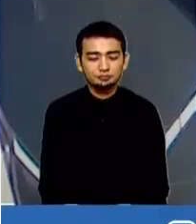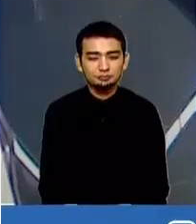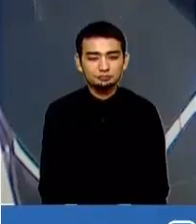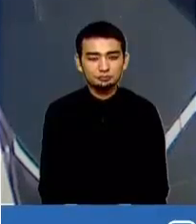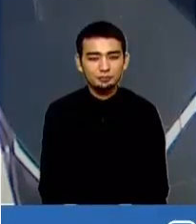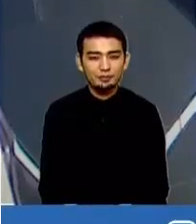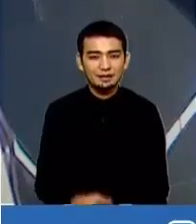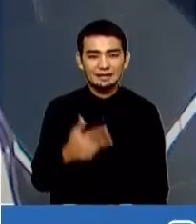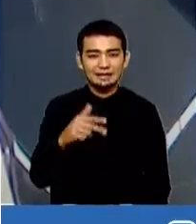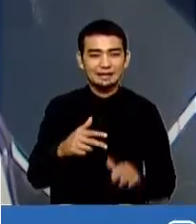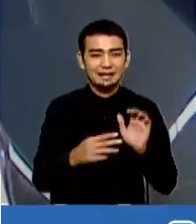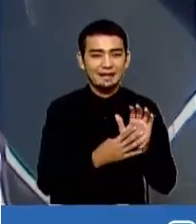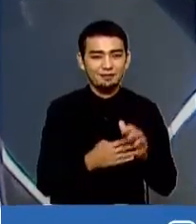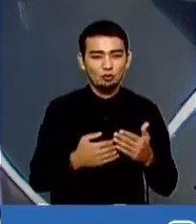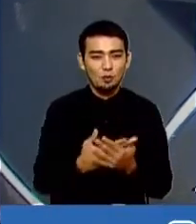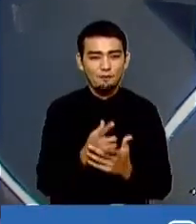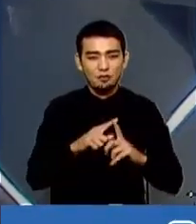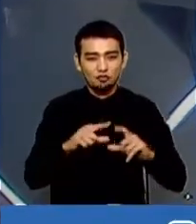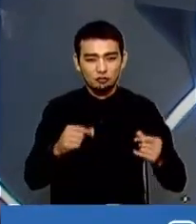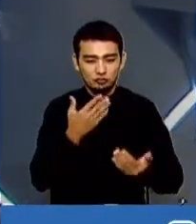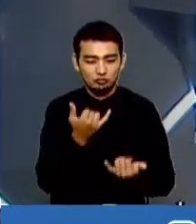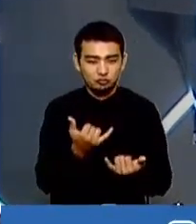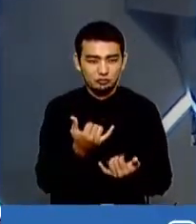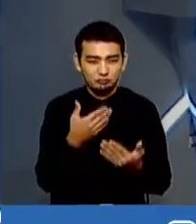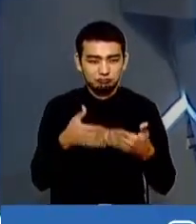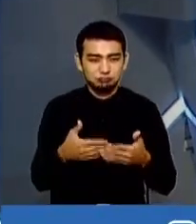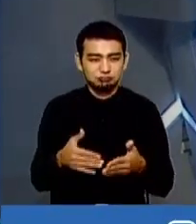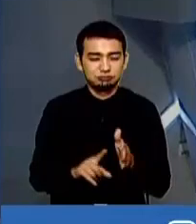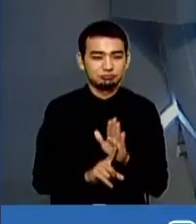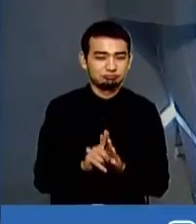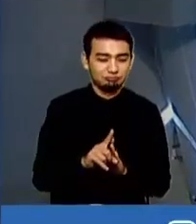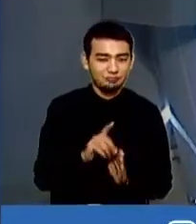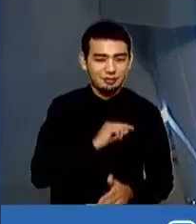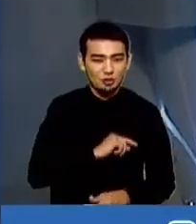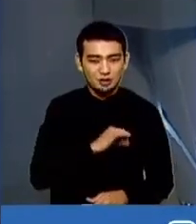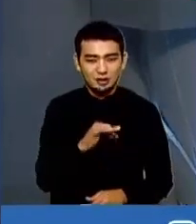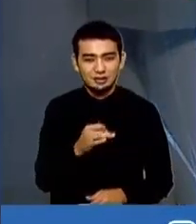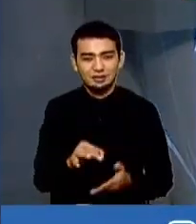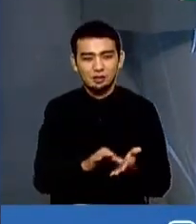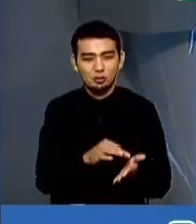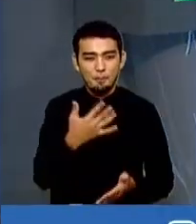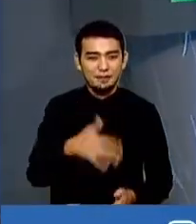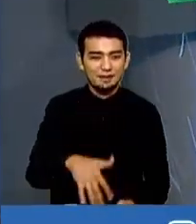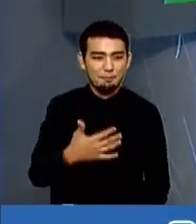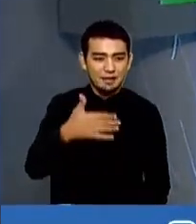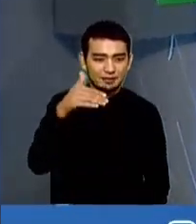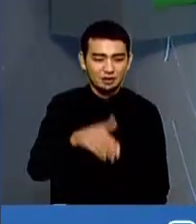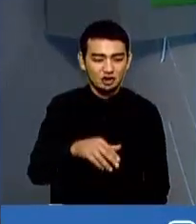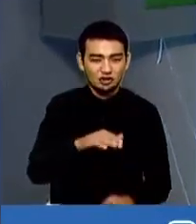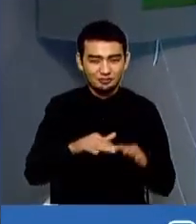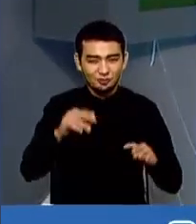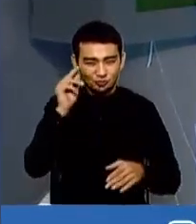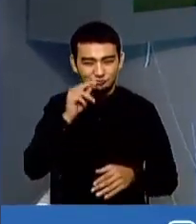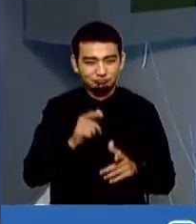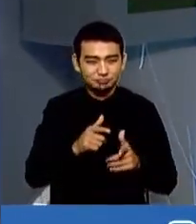39 новых школ сегодня распахнули свои двери образовательные учреждения могут принять сразу 55 тысяч учеников